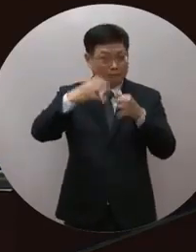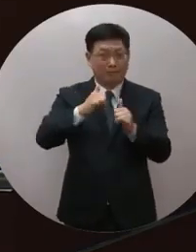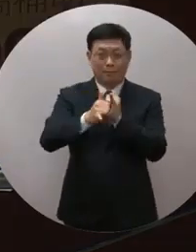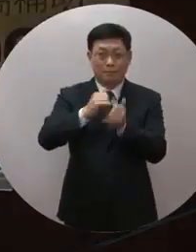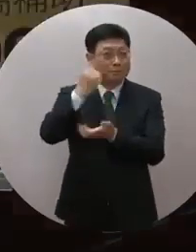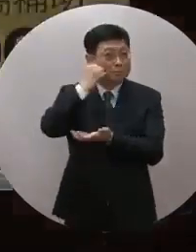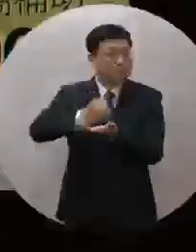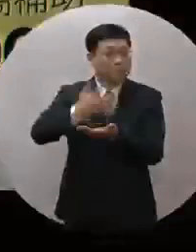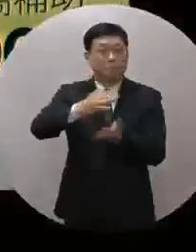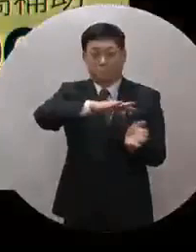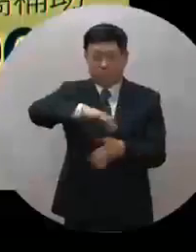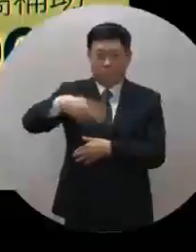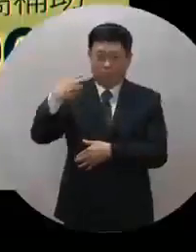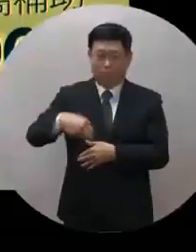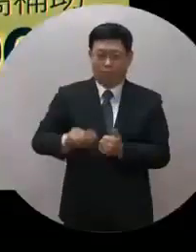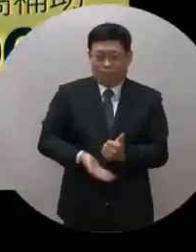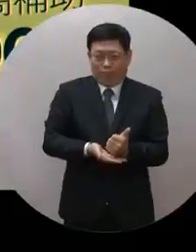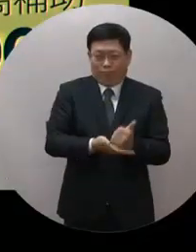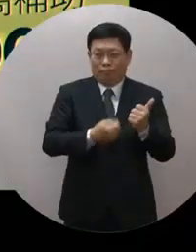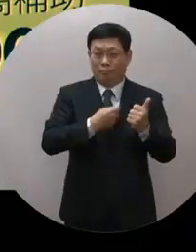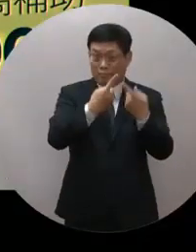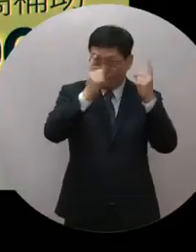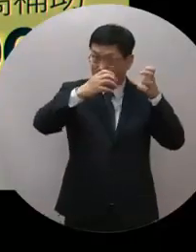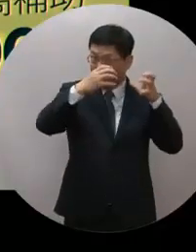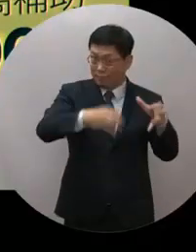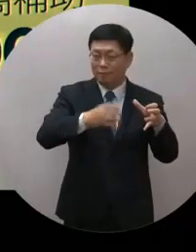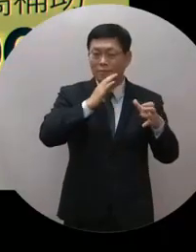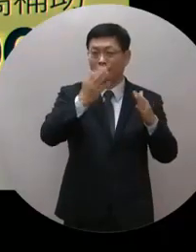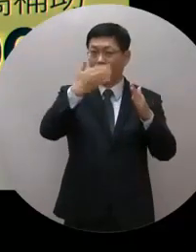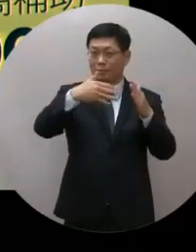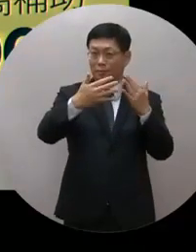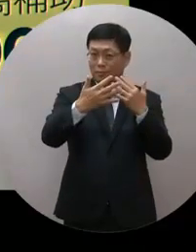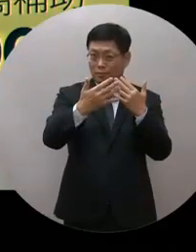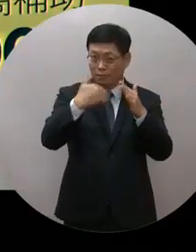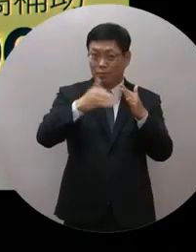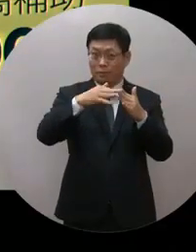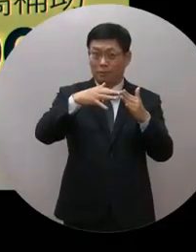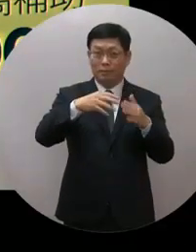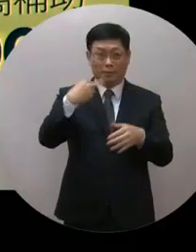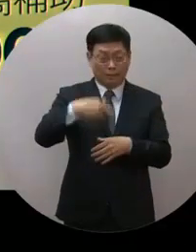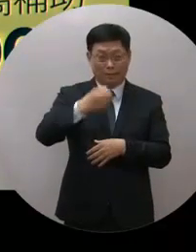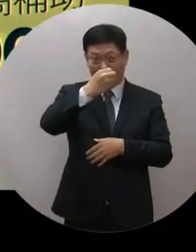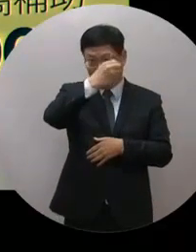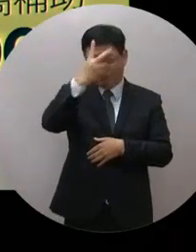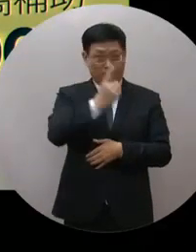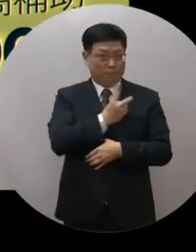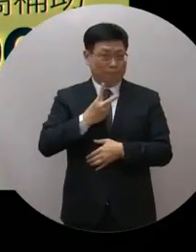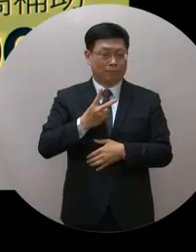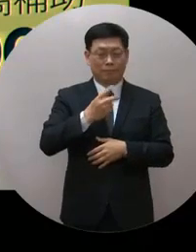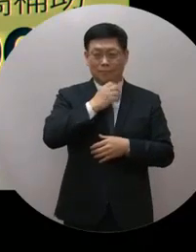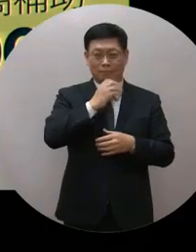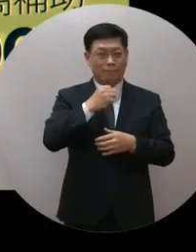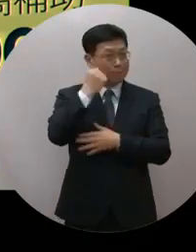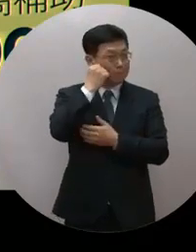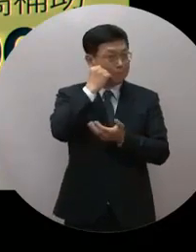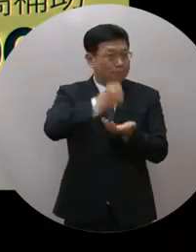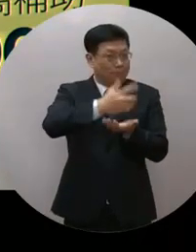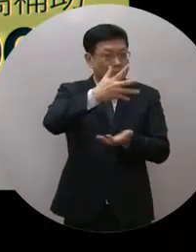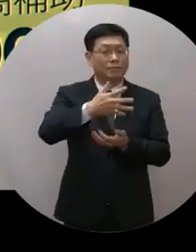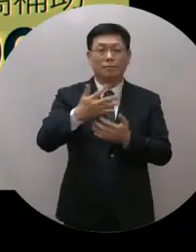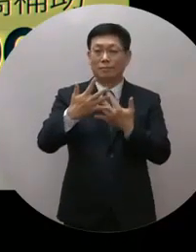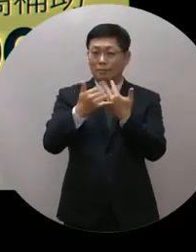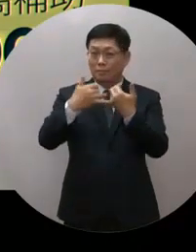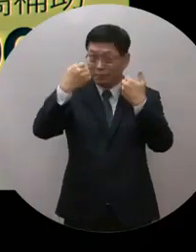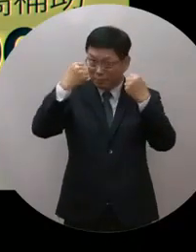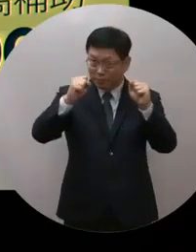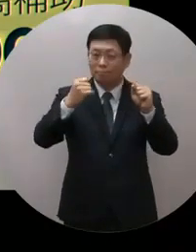宅，更奖励大学新建学生暨青年的社会住宅，让学生毕业